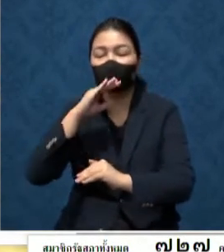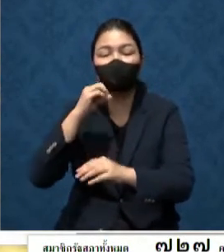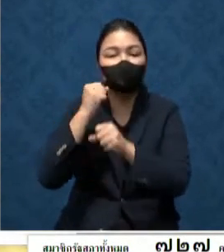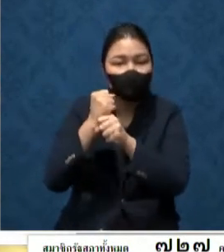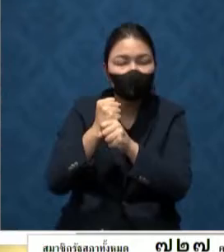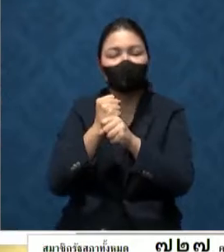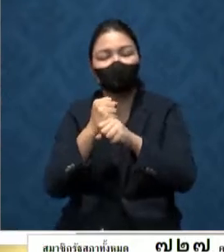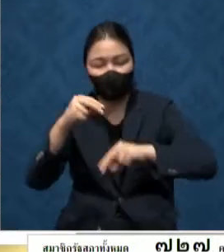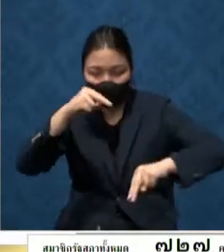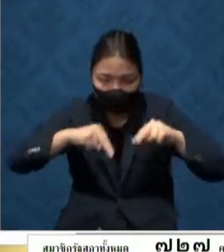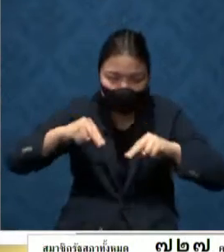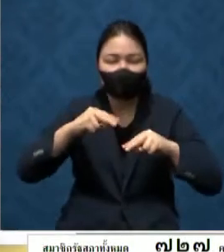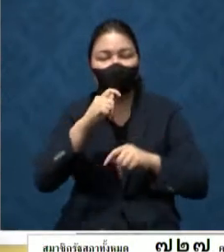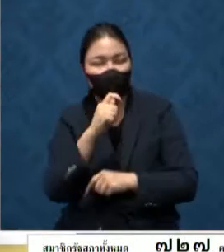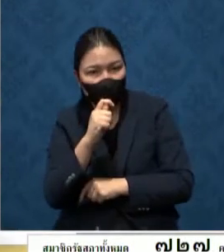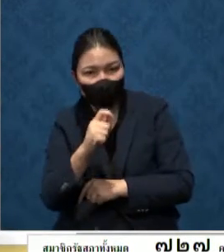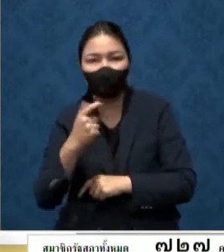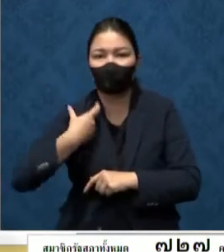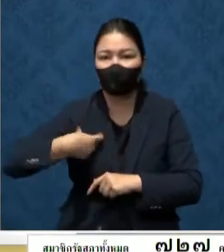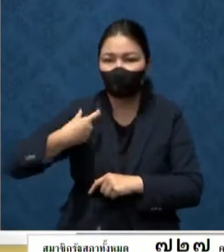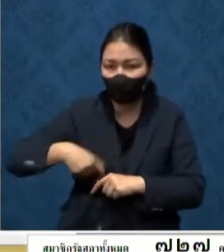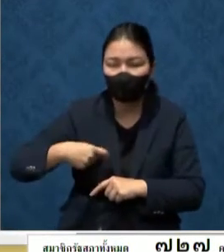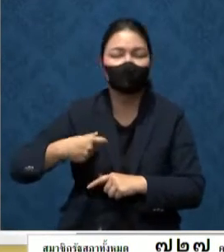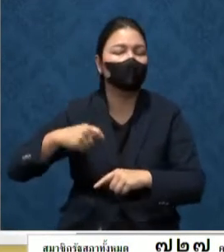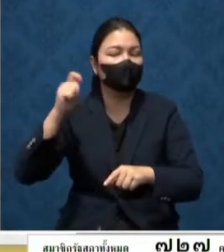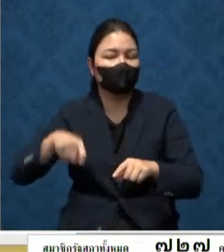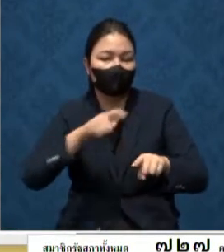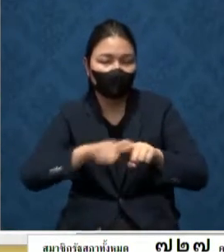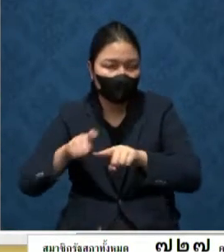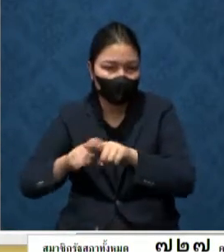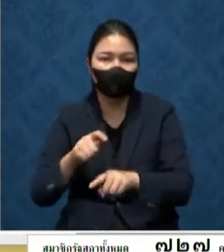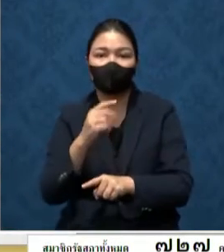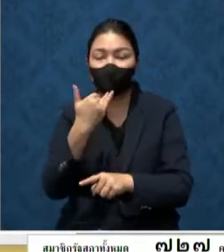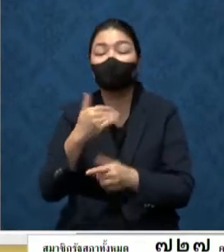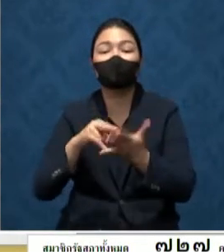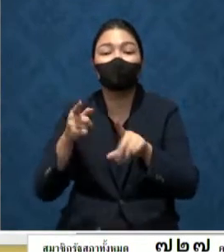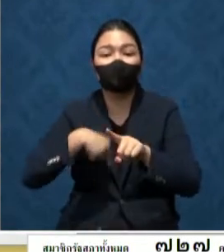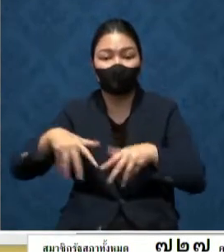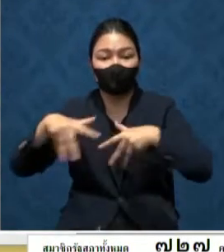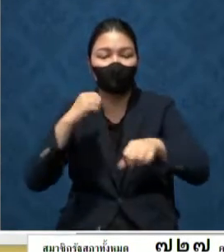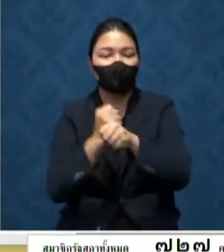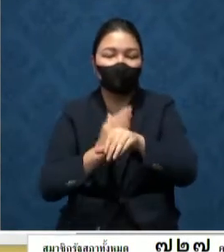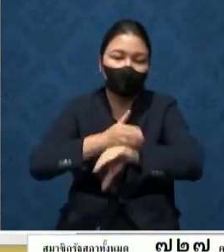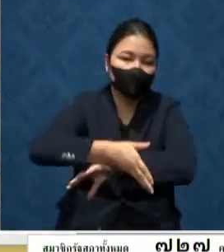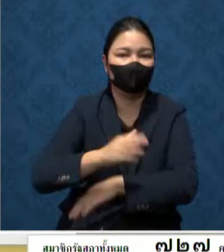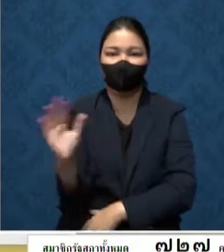รมที่ชัดเจนเพื่อให้ประชาชนได้รับความยุติธรรมโดยไม่ล่าช้า